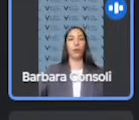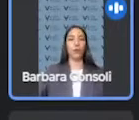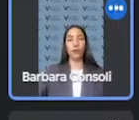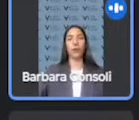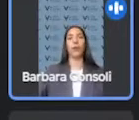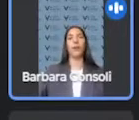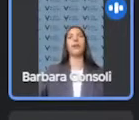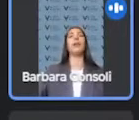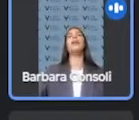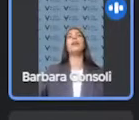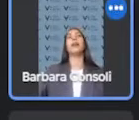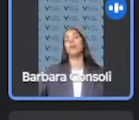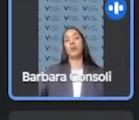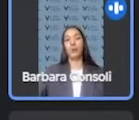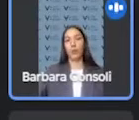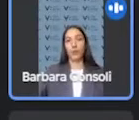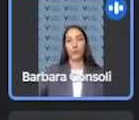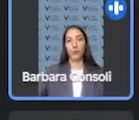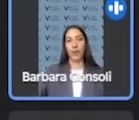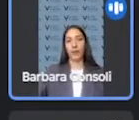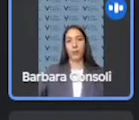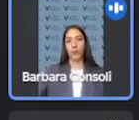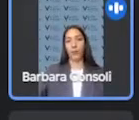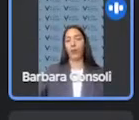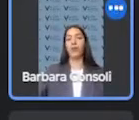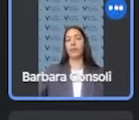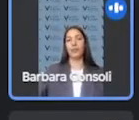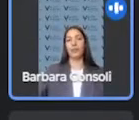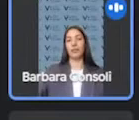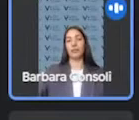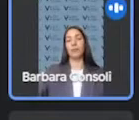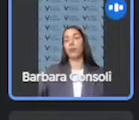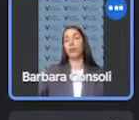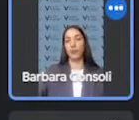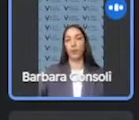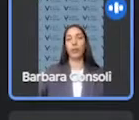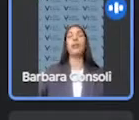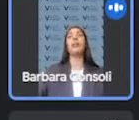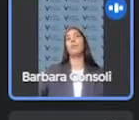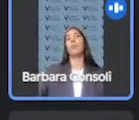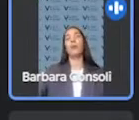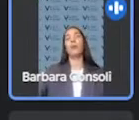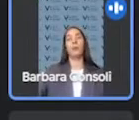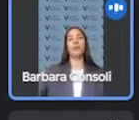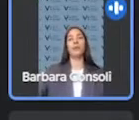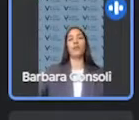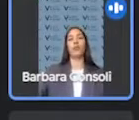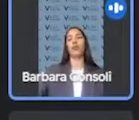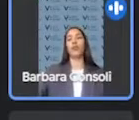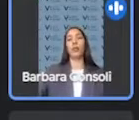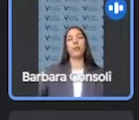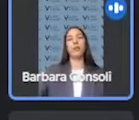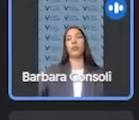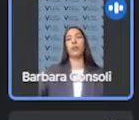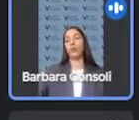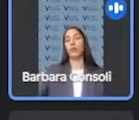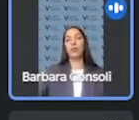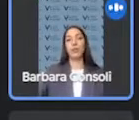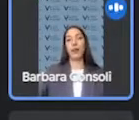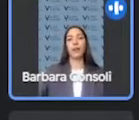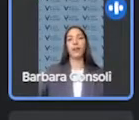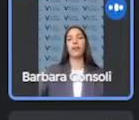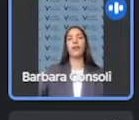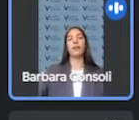futura professione, quindi capisco lo stato d'animo di molti di voi e proprio per questa ragione ciò che mi sento